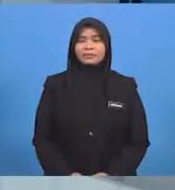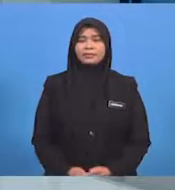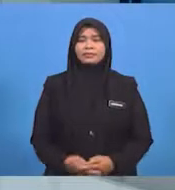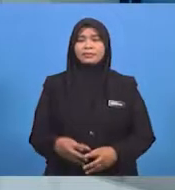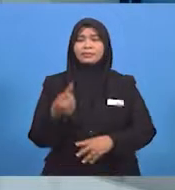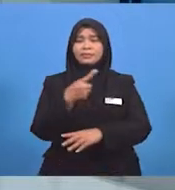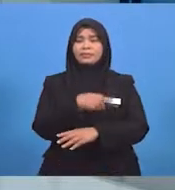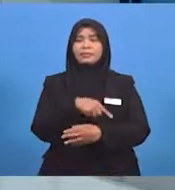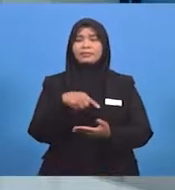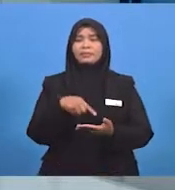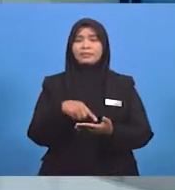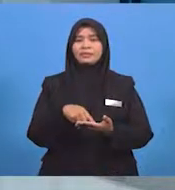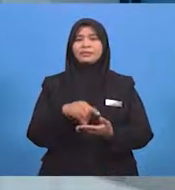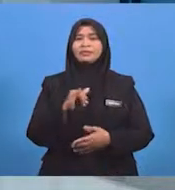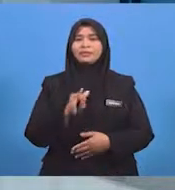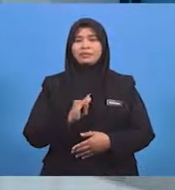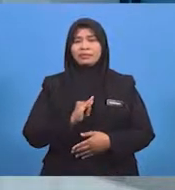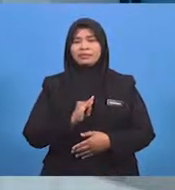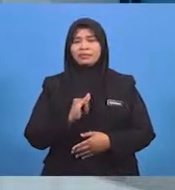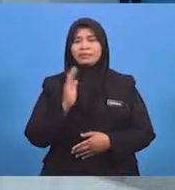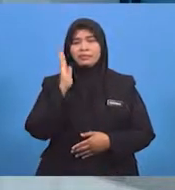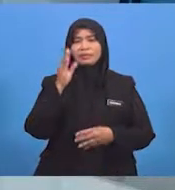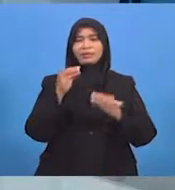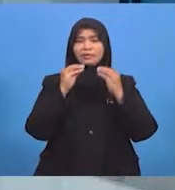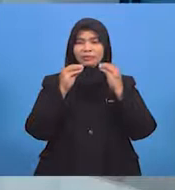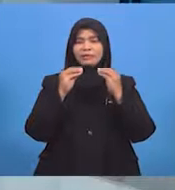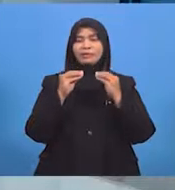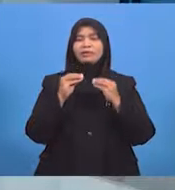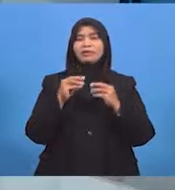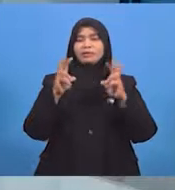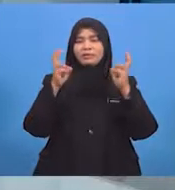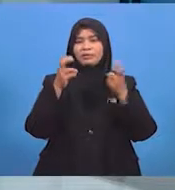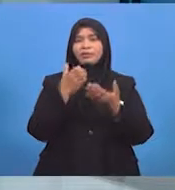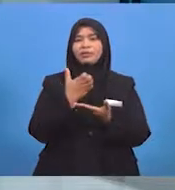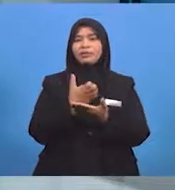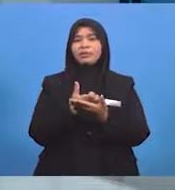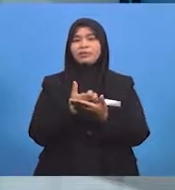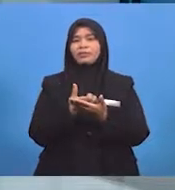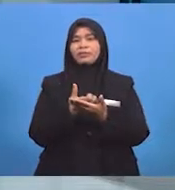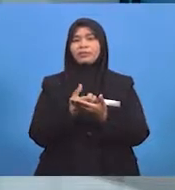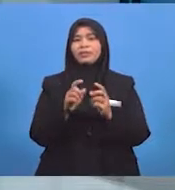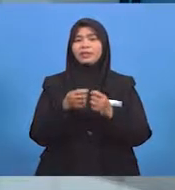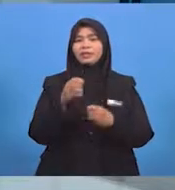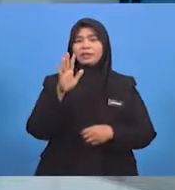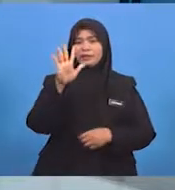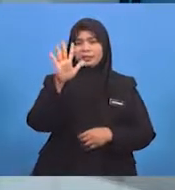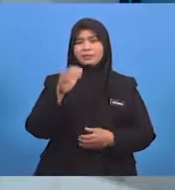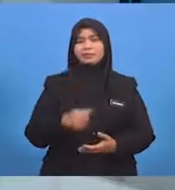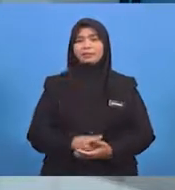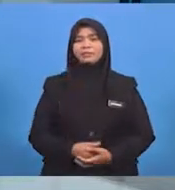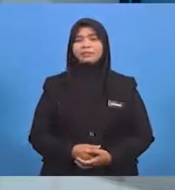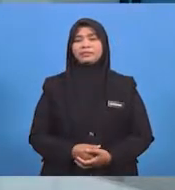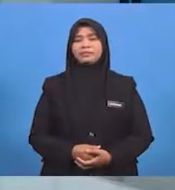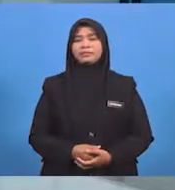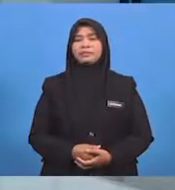Hari ini, saya, Ahmad Aisar akan mengejar topik ekonomi tingkatan 5. Saya berharap